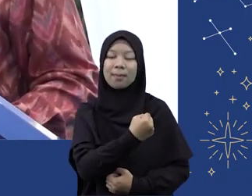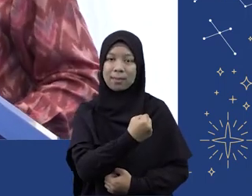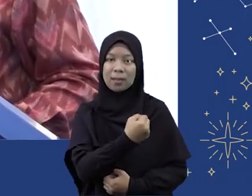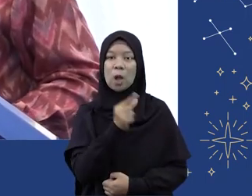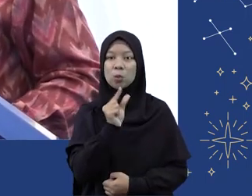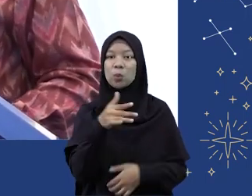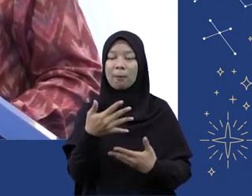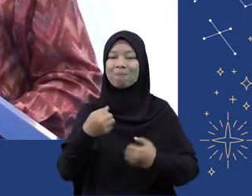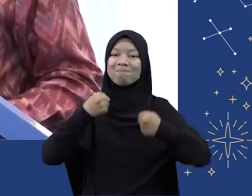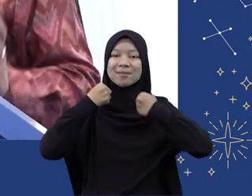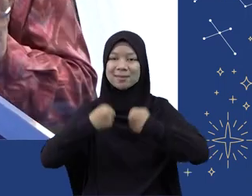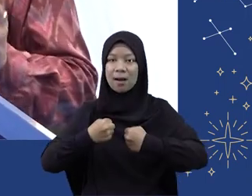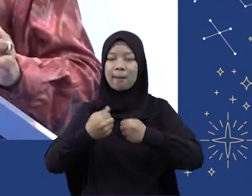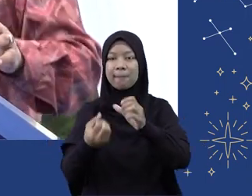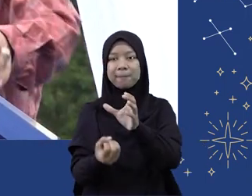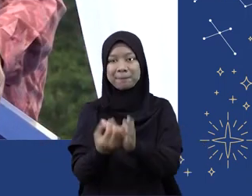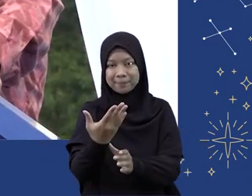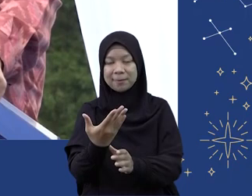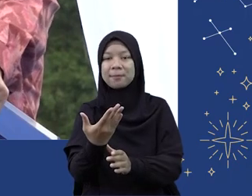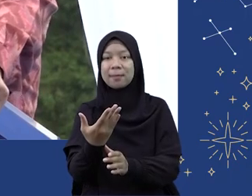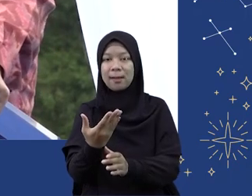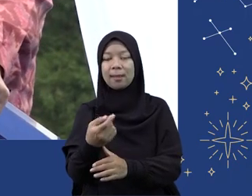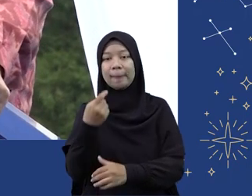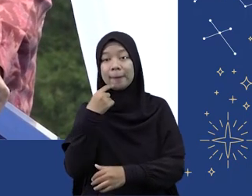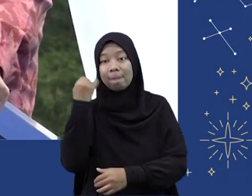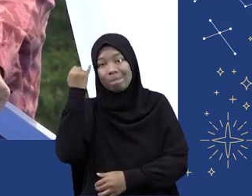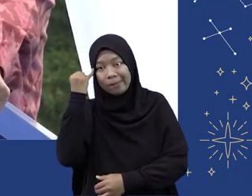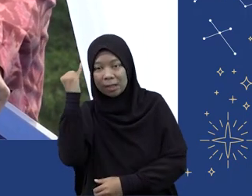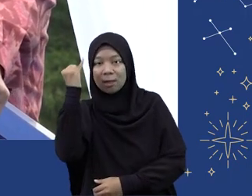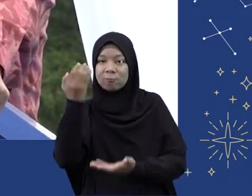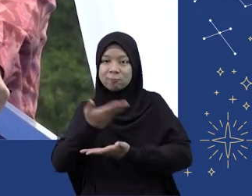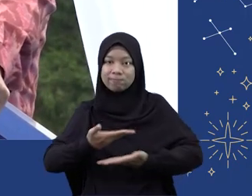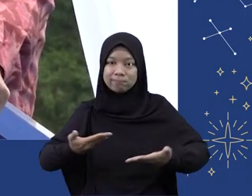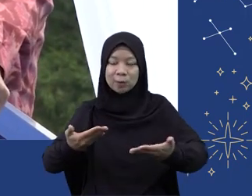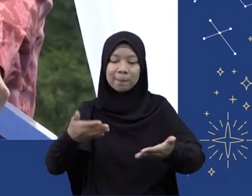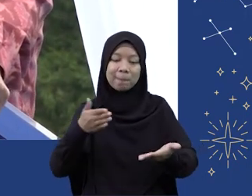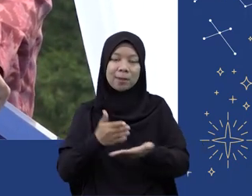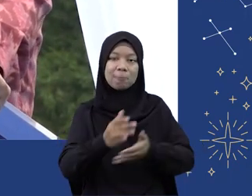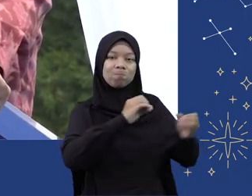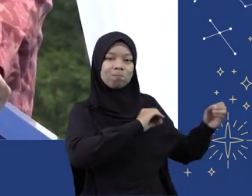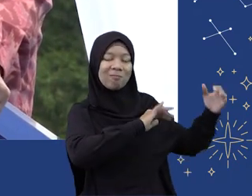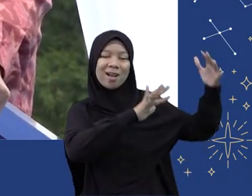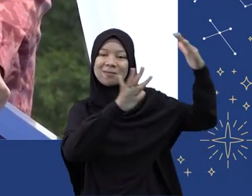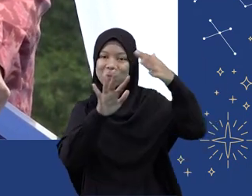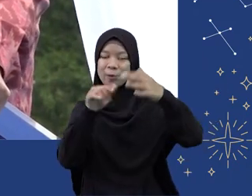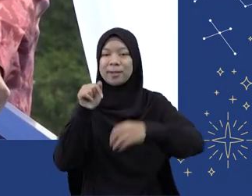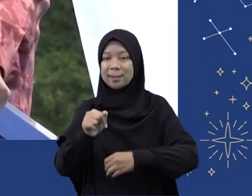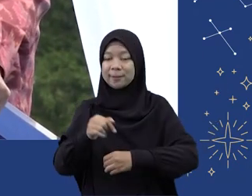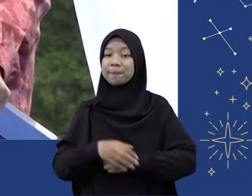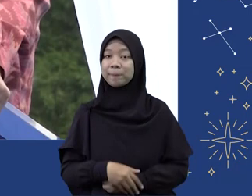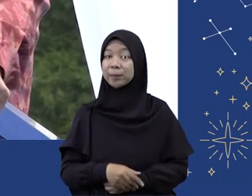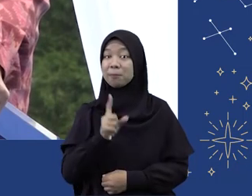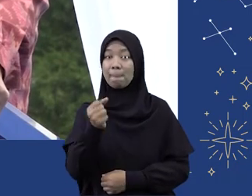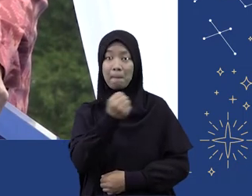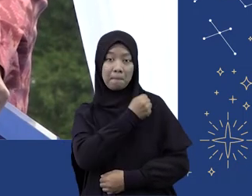mempertahankan dan mengembangkan keilmuan kita dalam bidang ekonomi khususnya bangsa yang besar